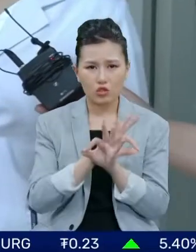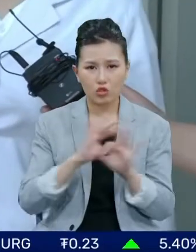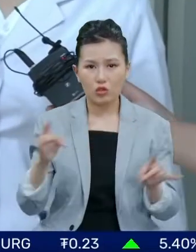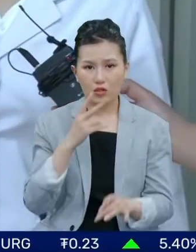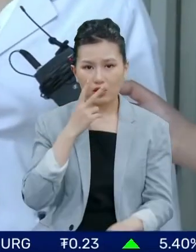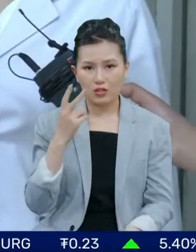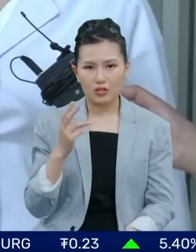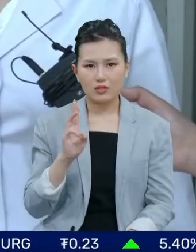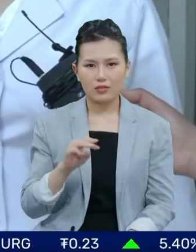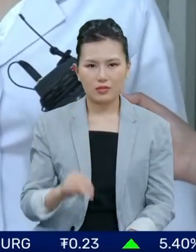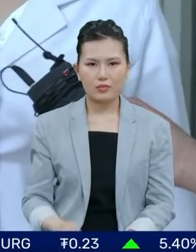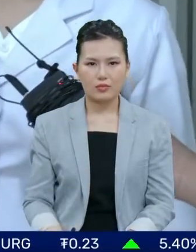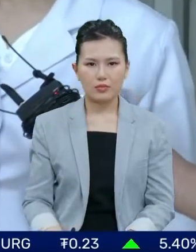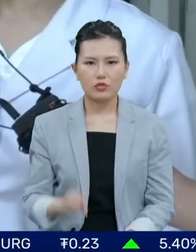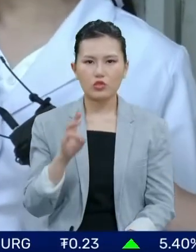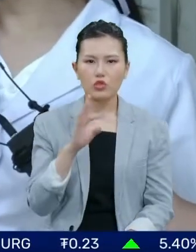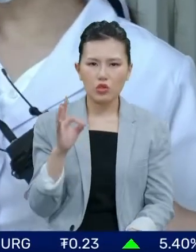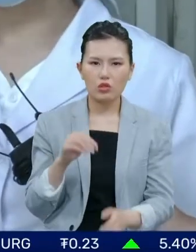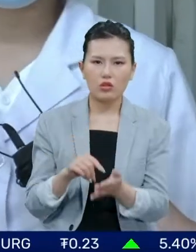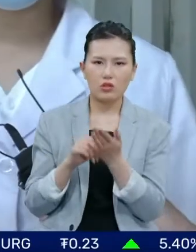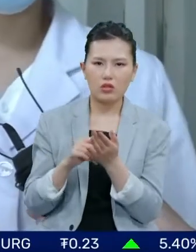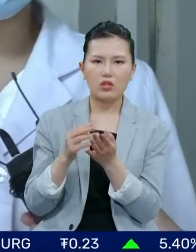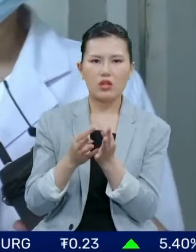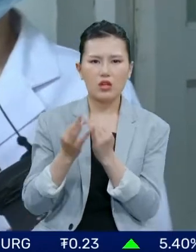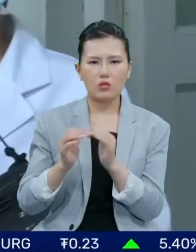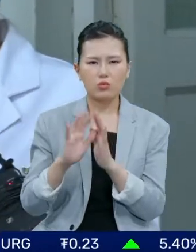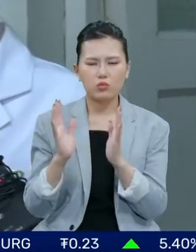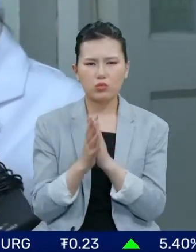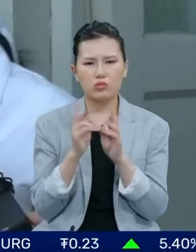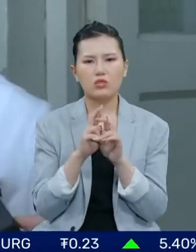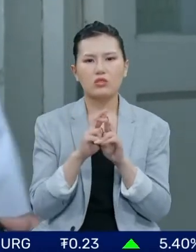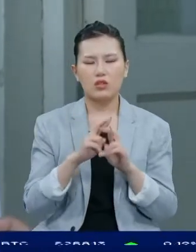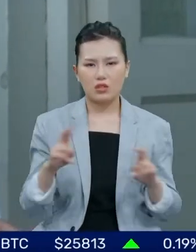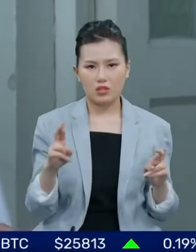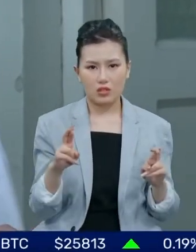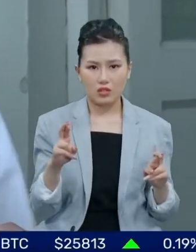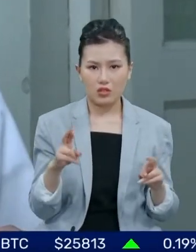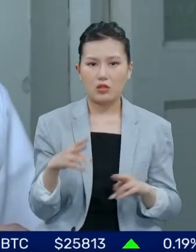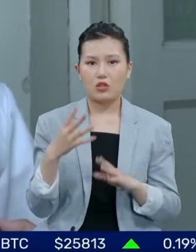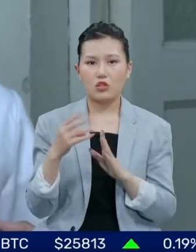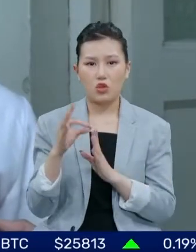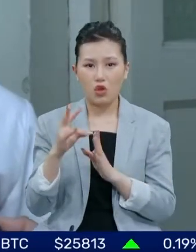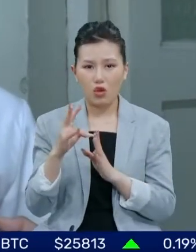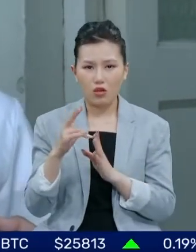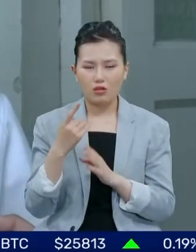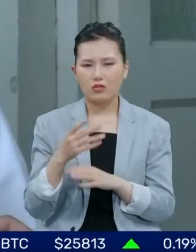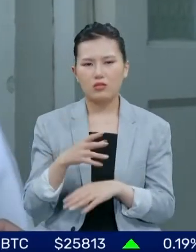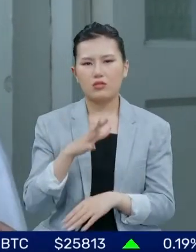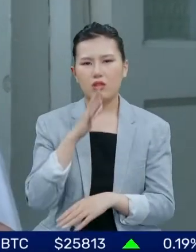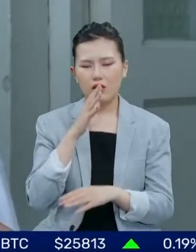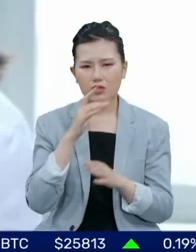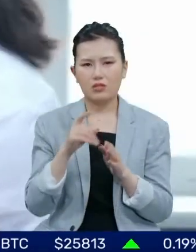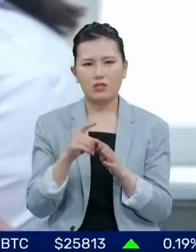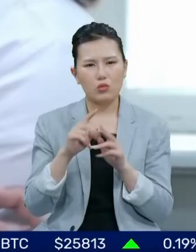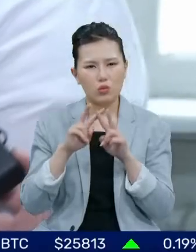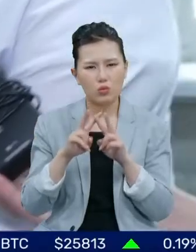гэхдээ заалт малт нь шал өөр гэрэлмэрлэн гэдэг бүх юм нь өөр. Гэхдээ бас энэ маань насжилт нь болсон. Тэгээ одоо зогсоход бэлэнэл